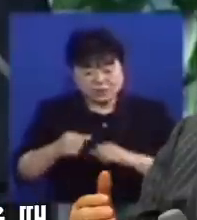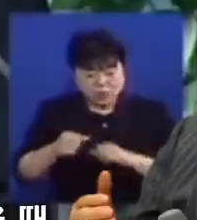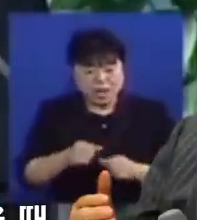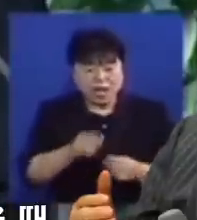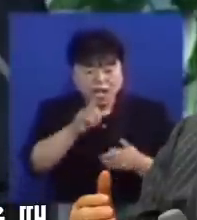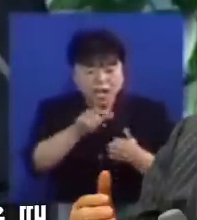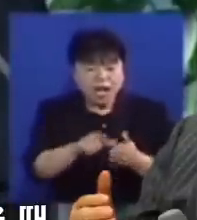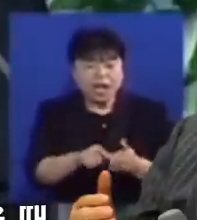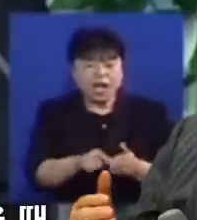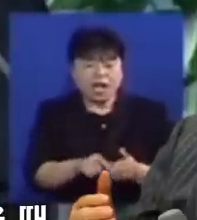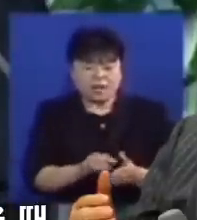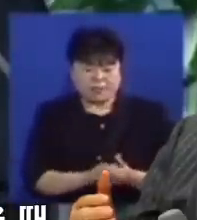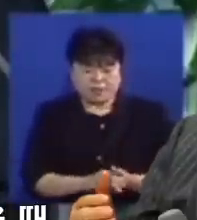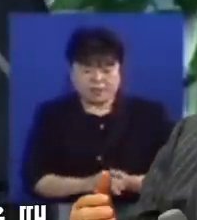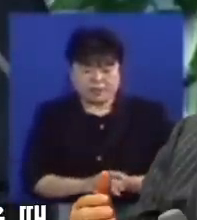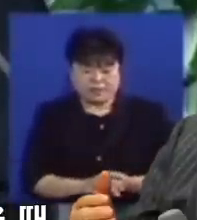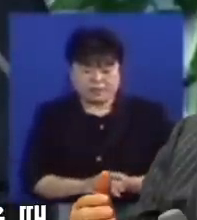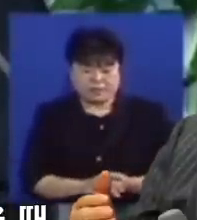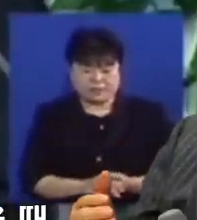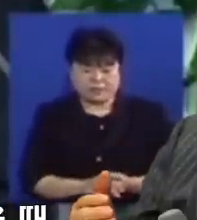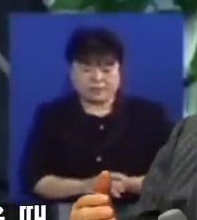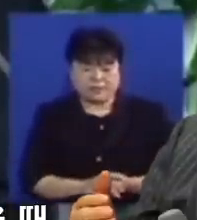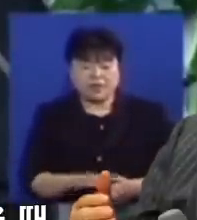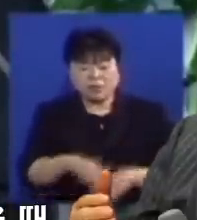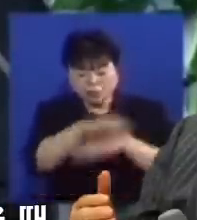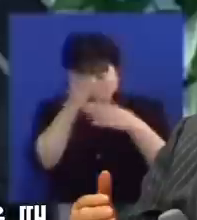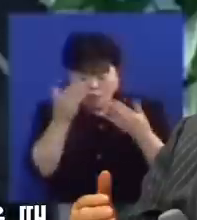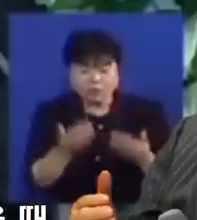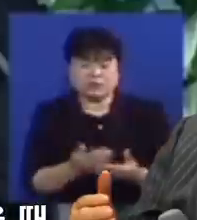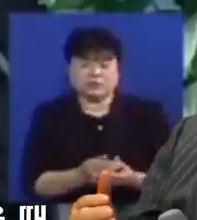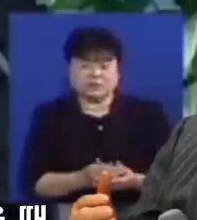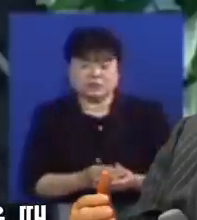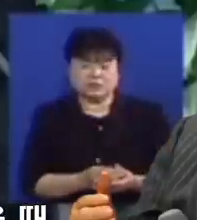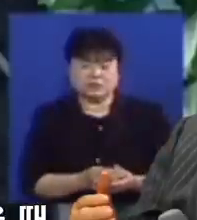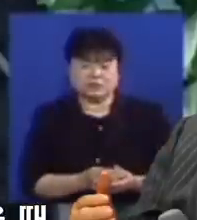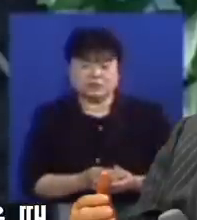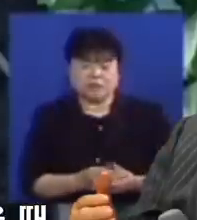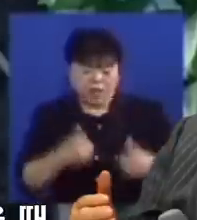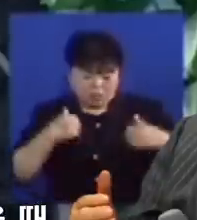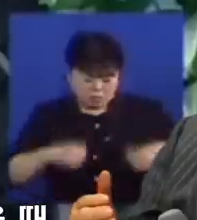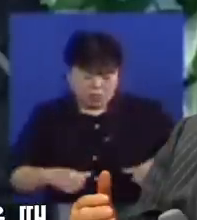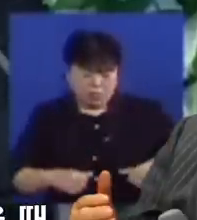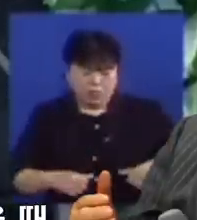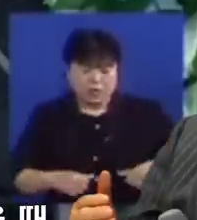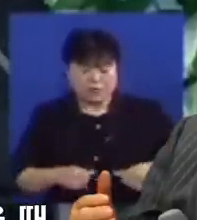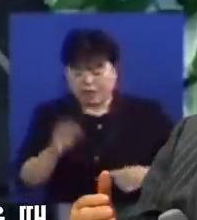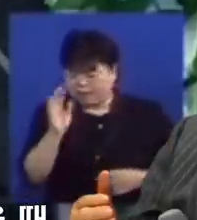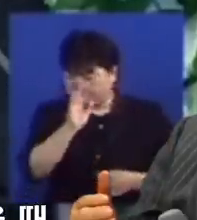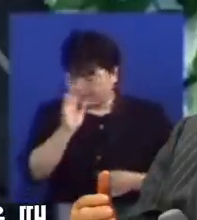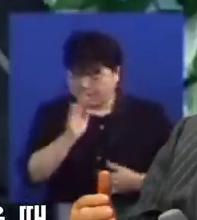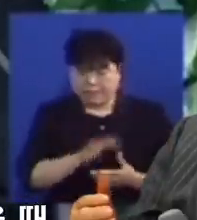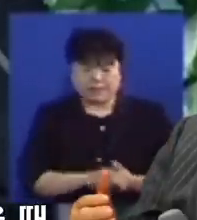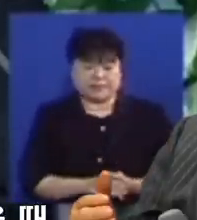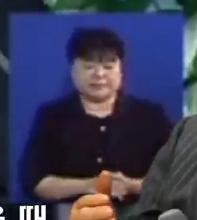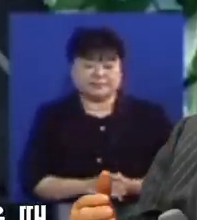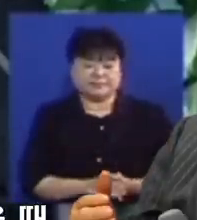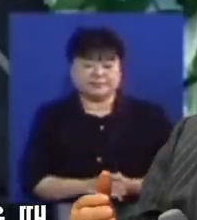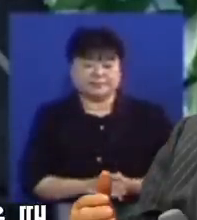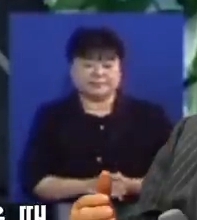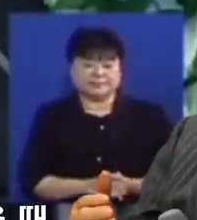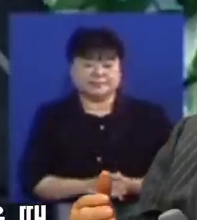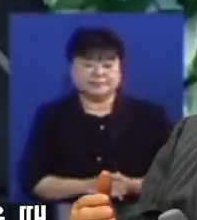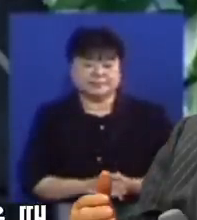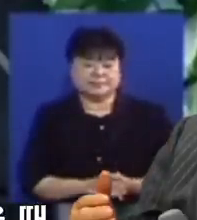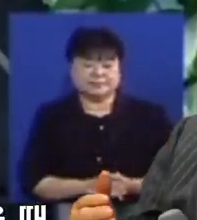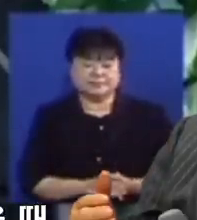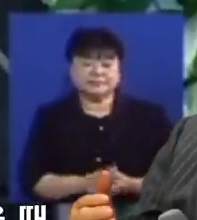행동해서 집어치워버리라. 그리고 모든 것을 막판으로 포기해버리고 손털어버리면 그건 반드시